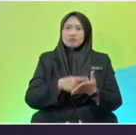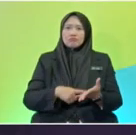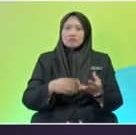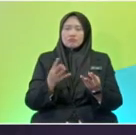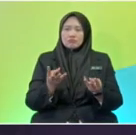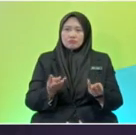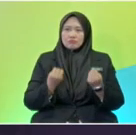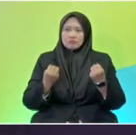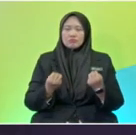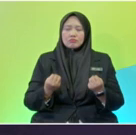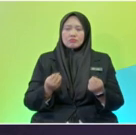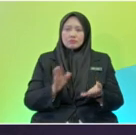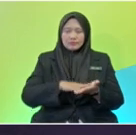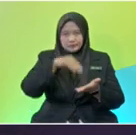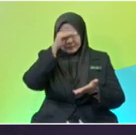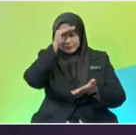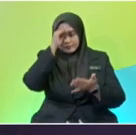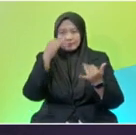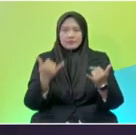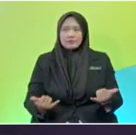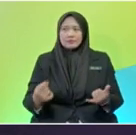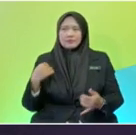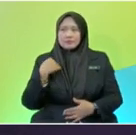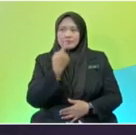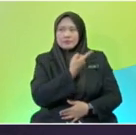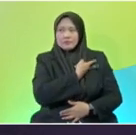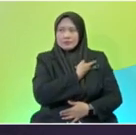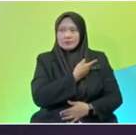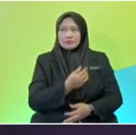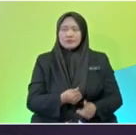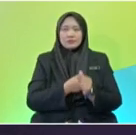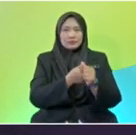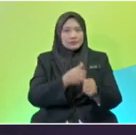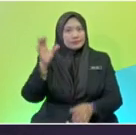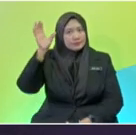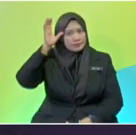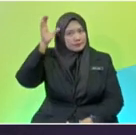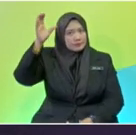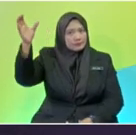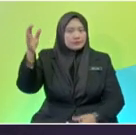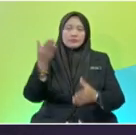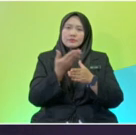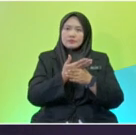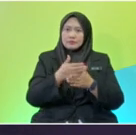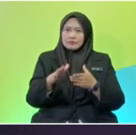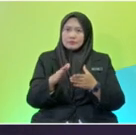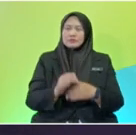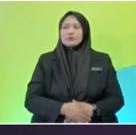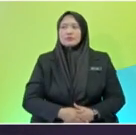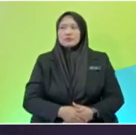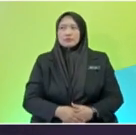selamat kembali Oke kita akan lihat tajuk ataupun konsep bahagia seterusnya yaitu bagi